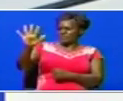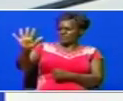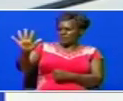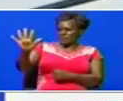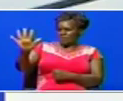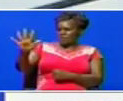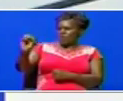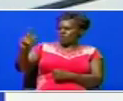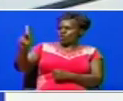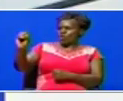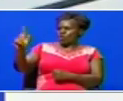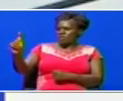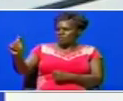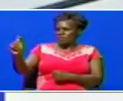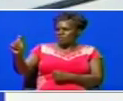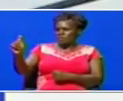191,435. John Ekuru Okot, 695,